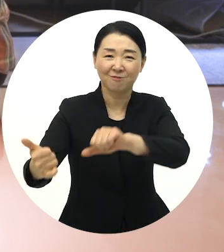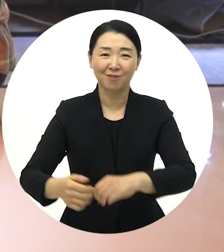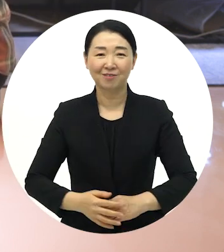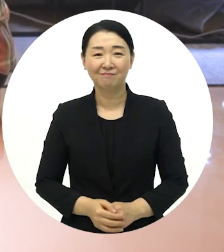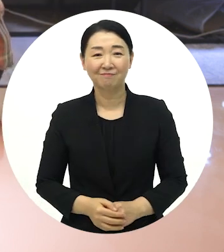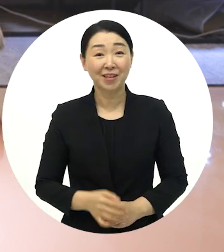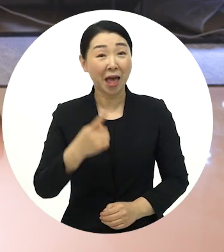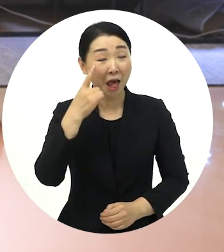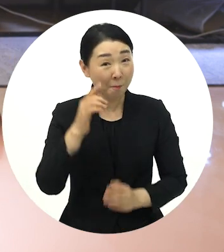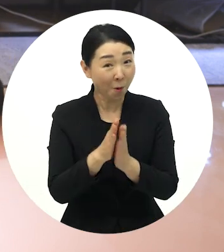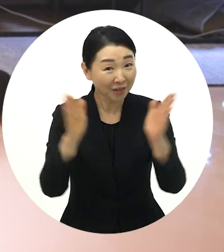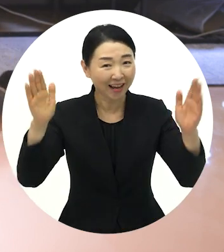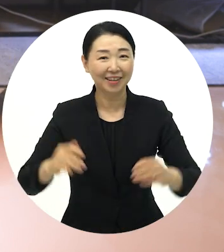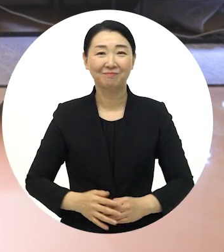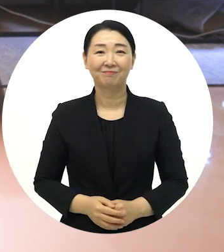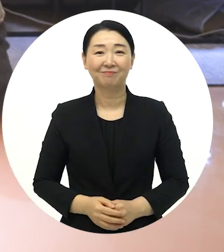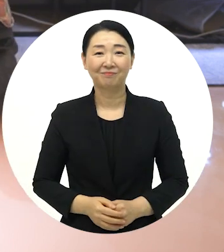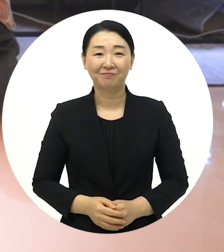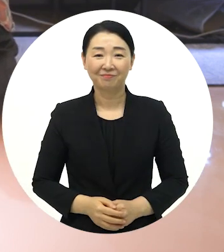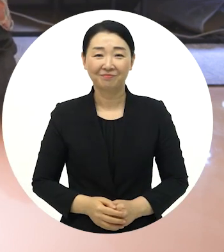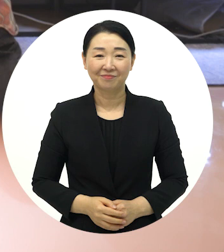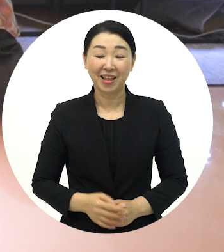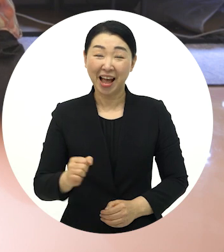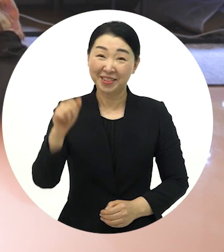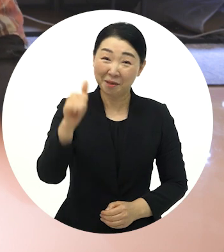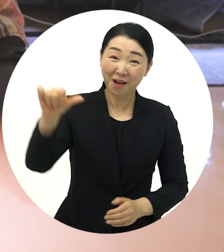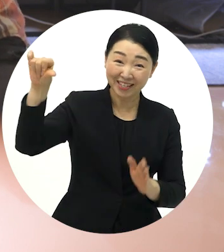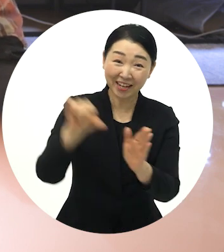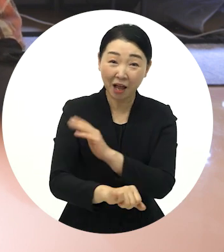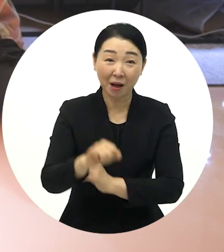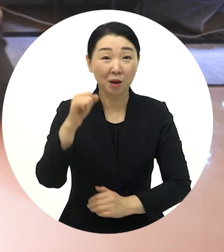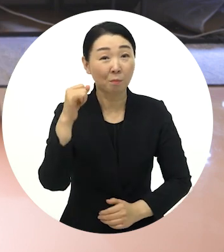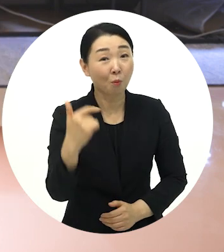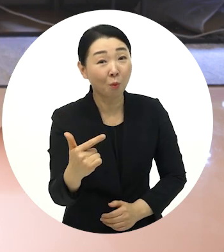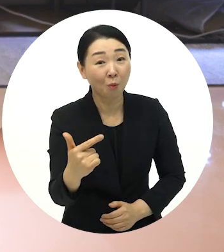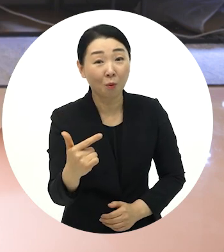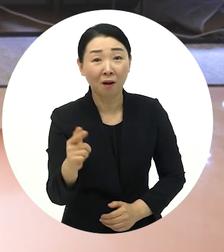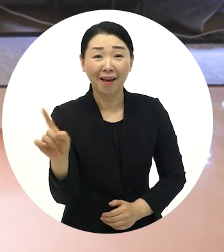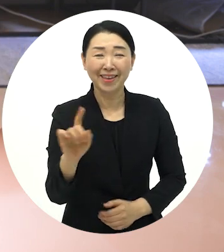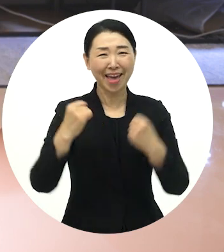다 죽었어. 자, 가자. 자. 안 내면 진다. 가위바위보.